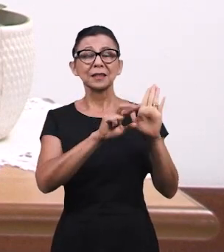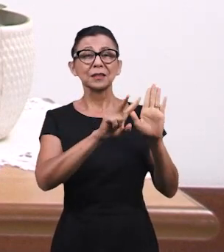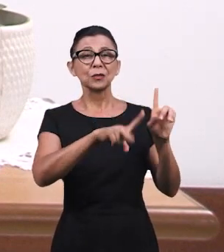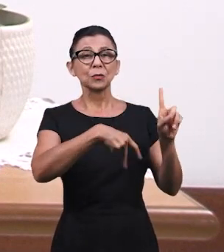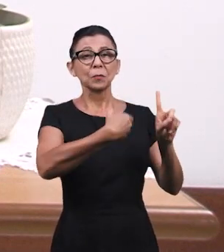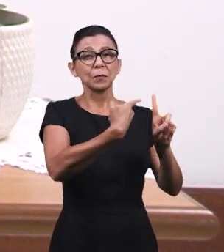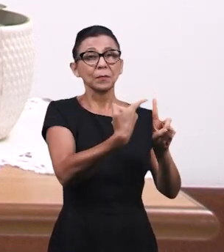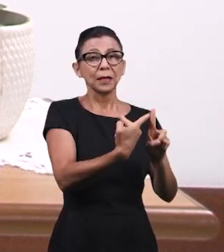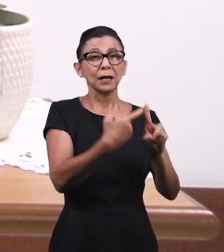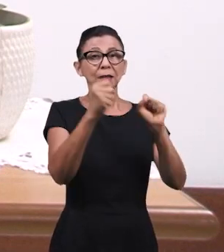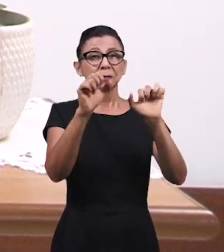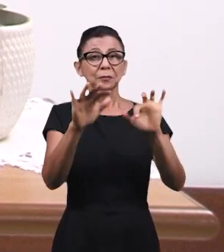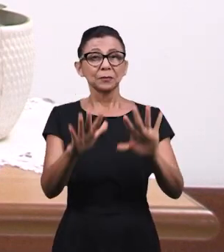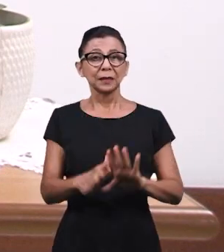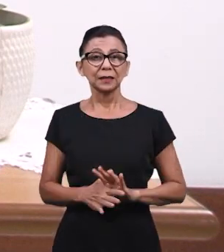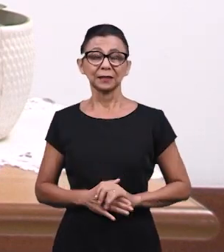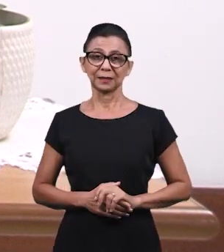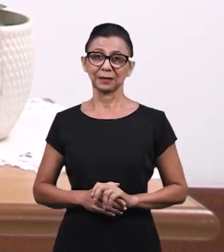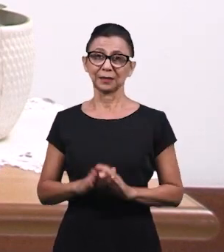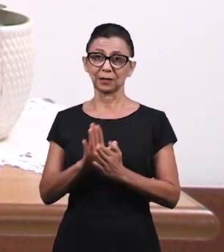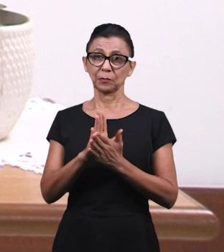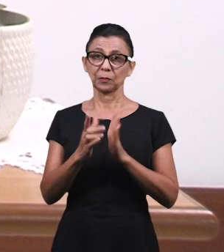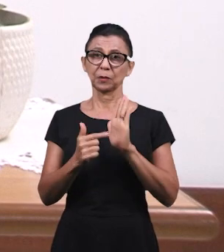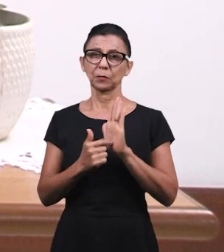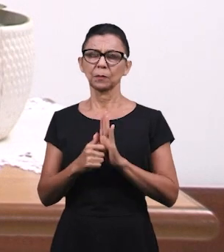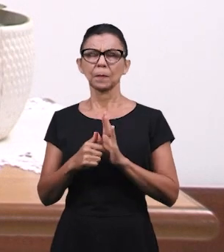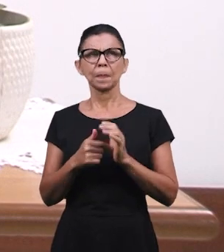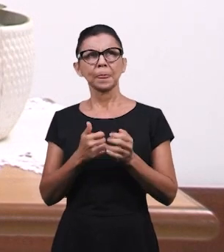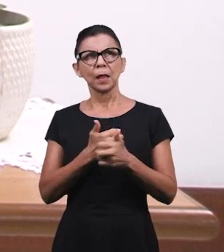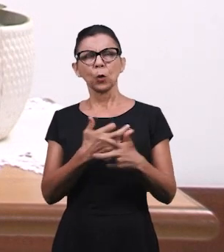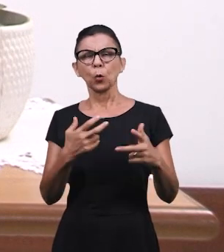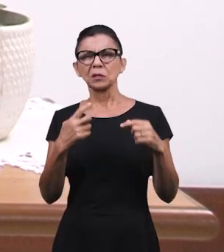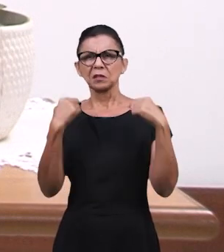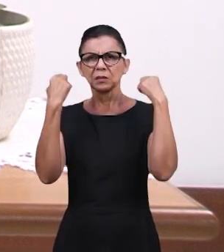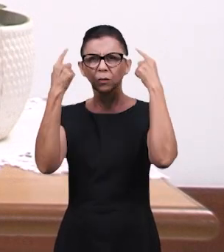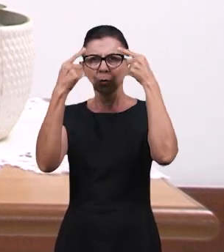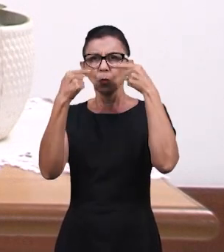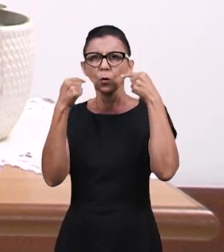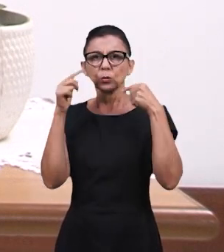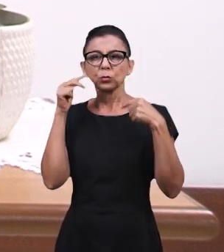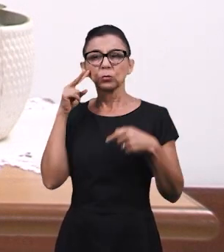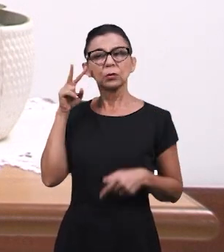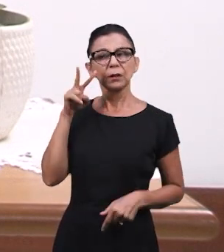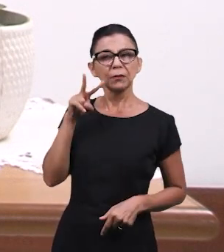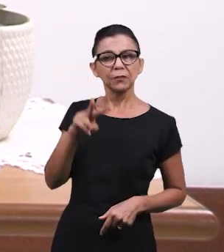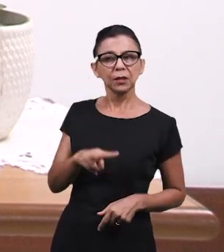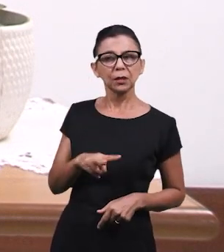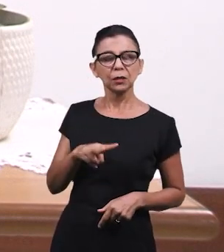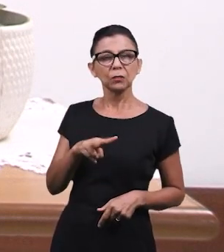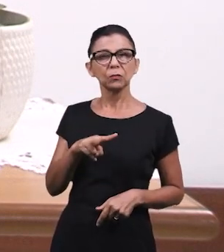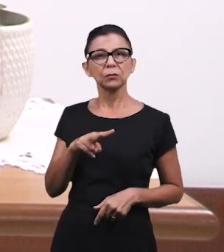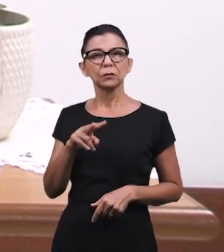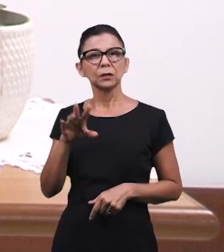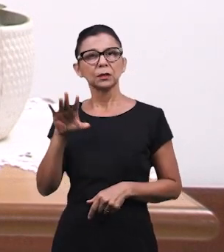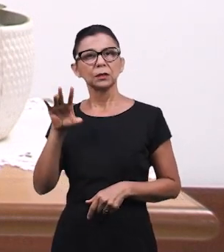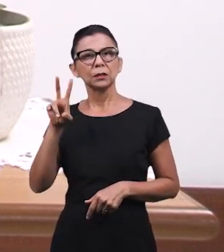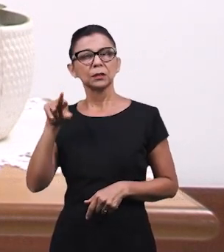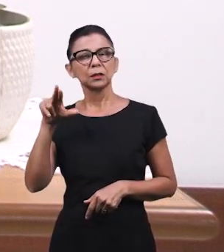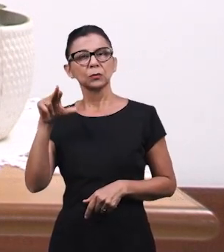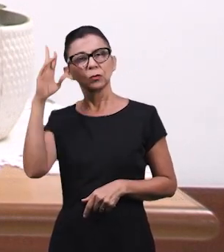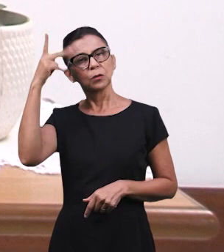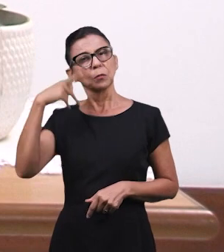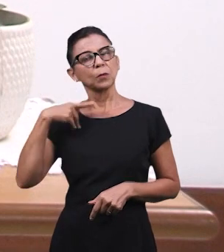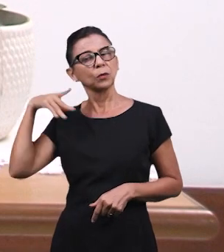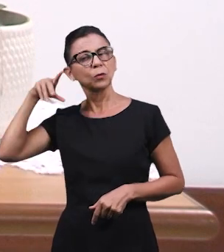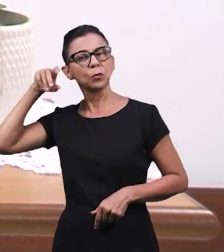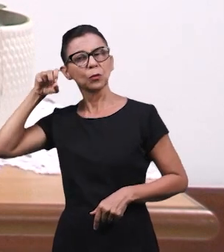И Библия говорит нам то, чего не видел глаз, не слышало ухо, то, что не входило на сердце человеку, то, что